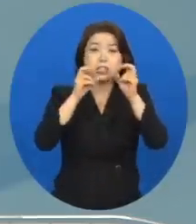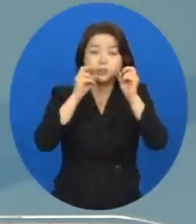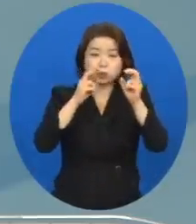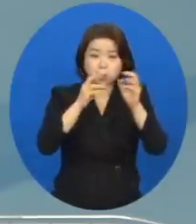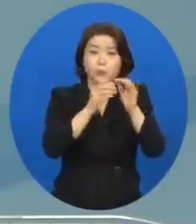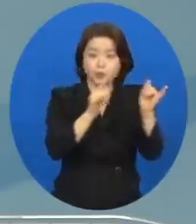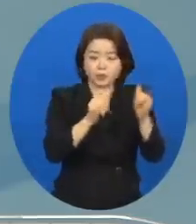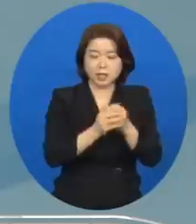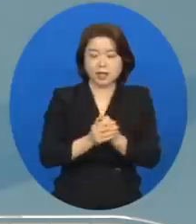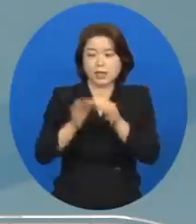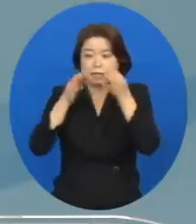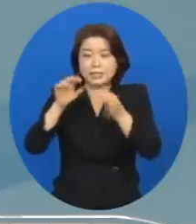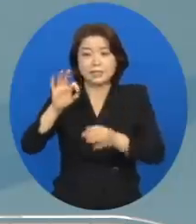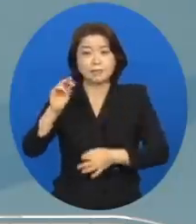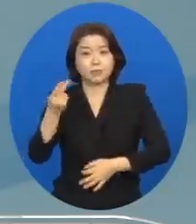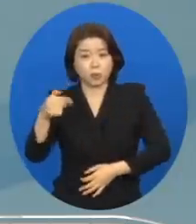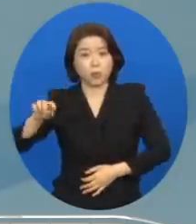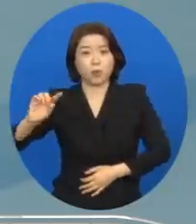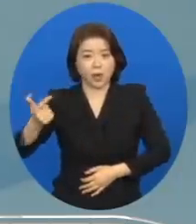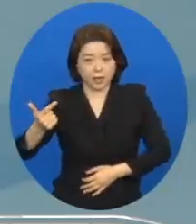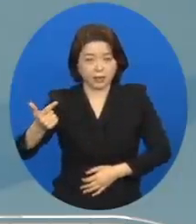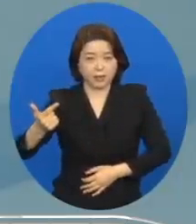이신 김요한 선교사님,